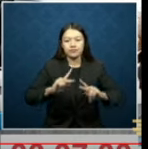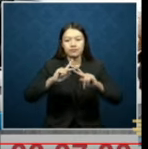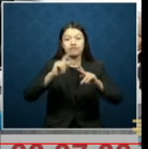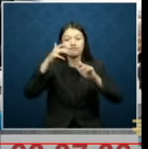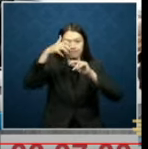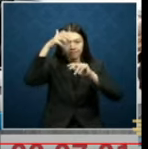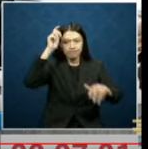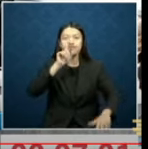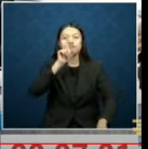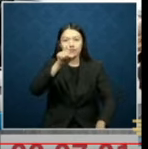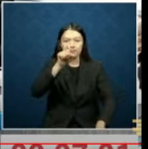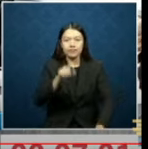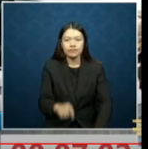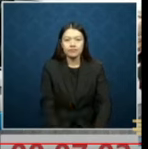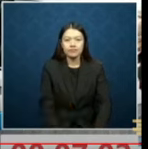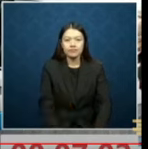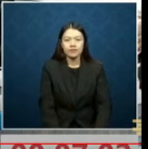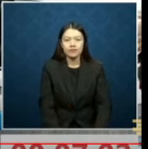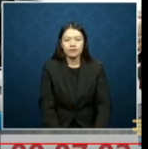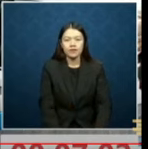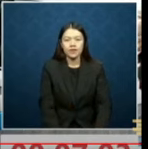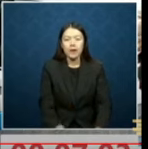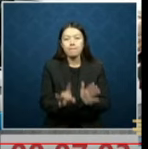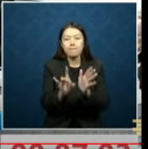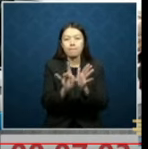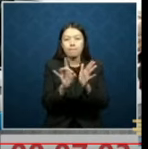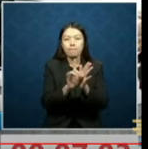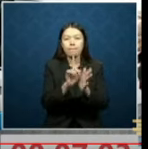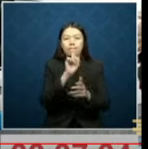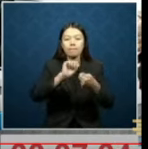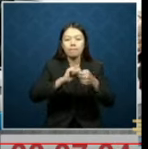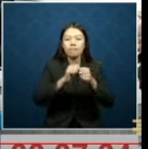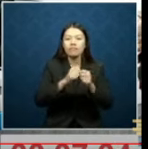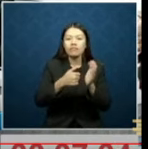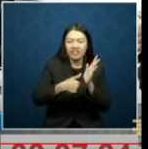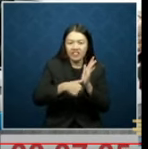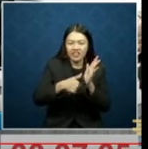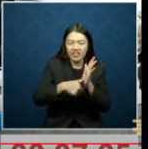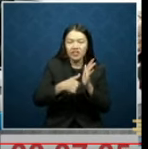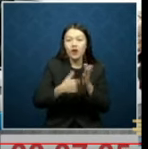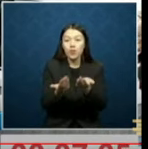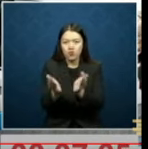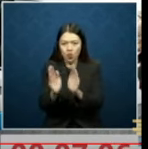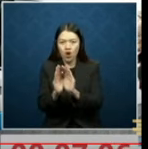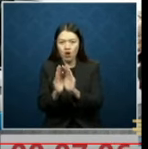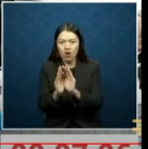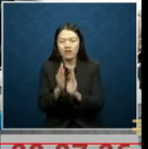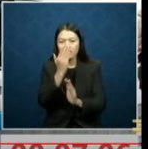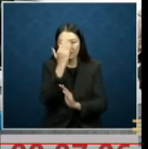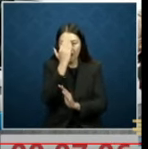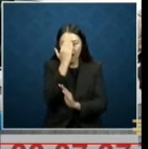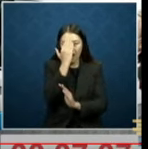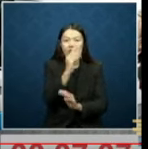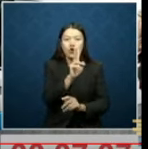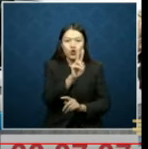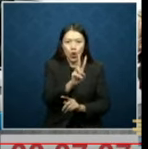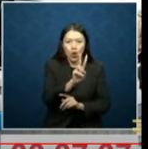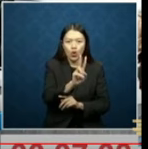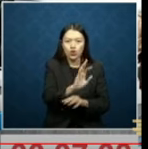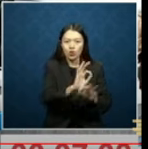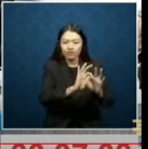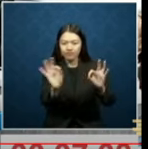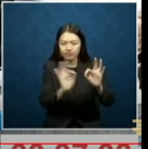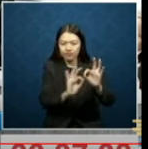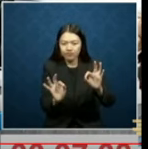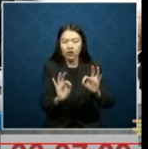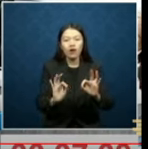หาดไทยอยู่อันสุดท้ายที่จะถามคือปัญหานี่ครัวเรือนหน้า2คำแถลงนะครับต